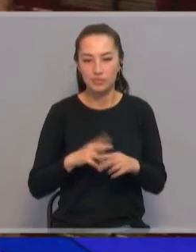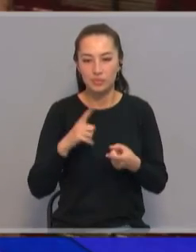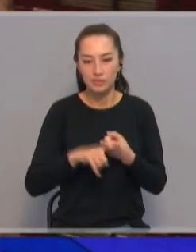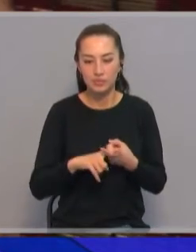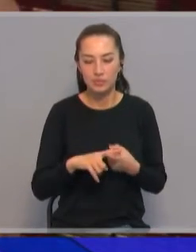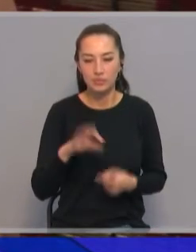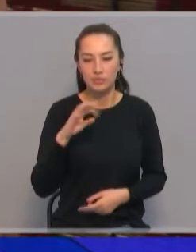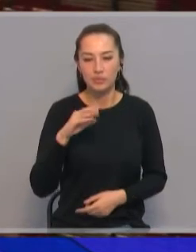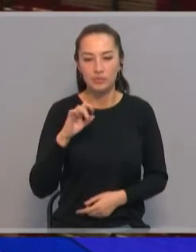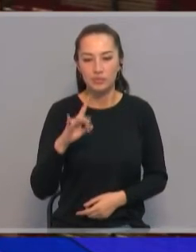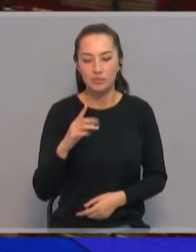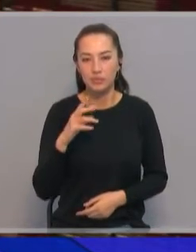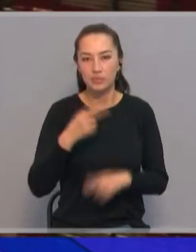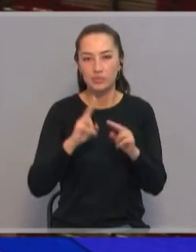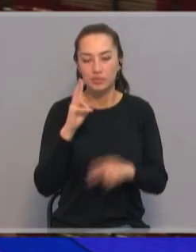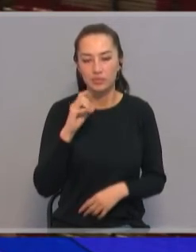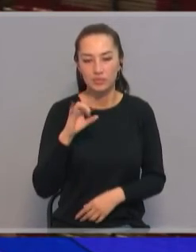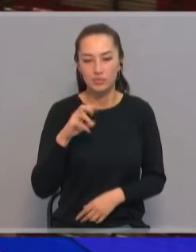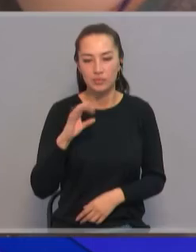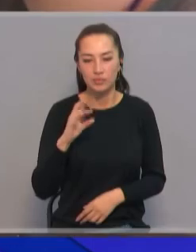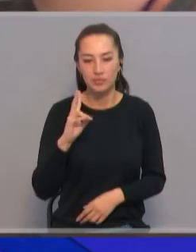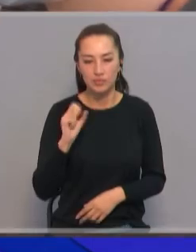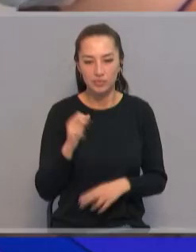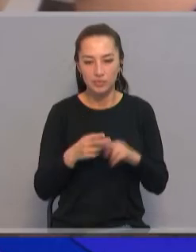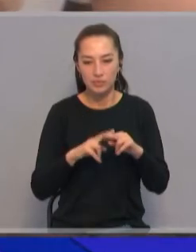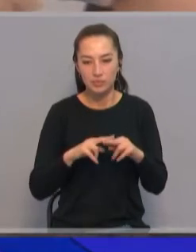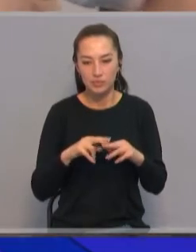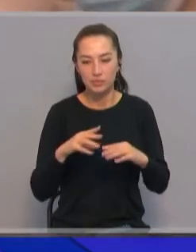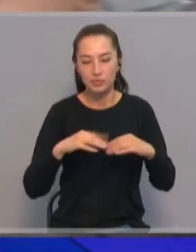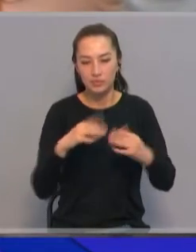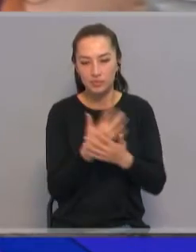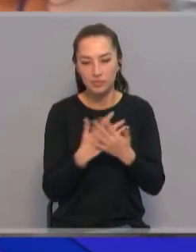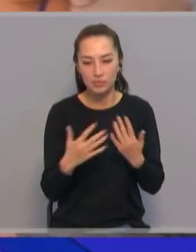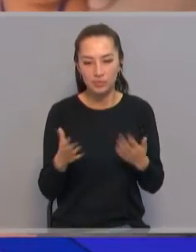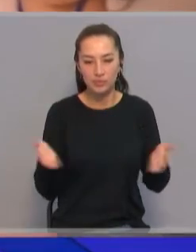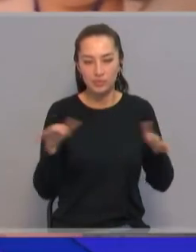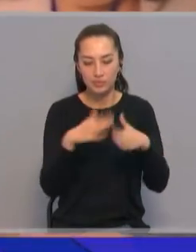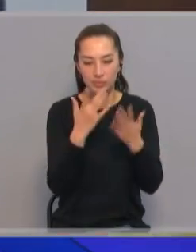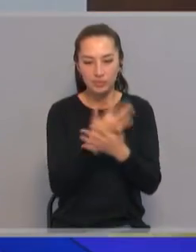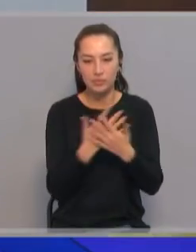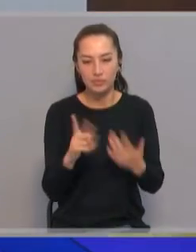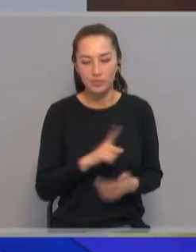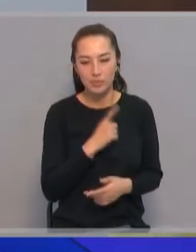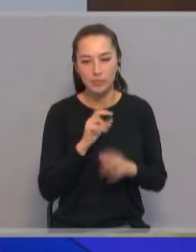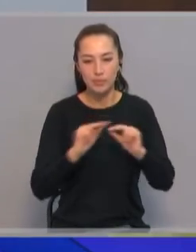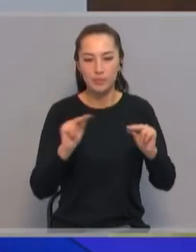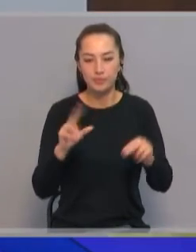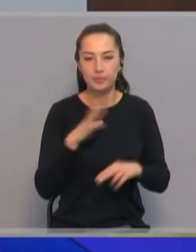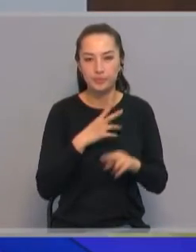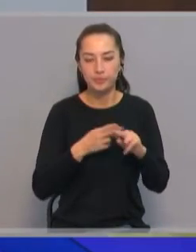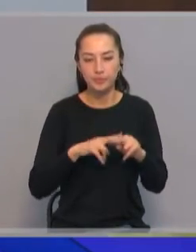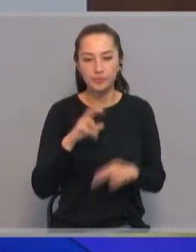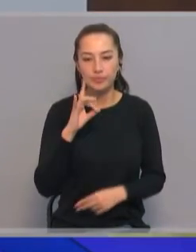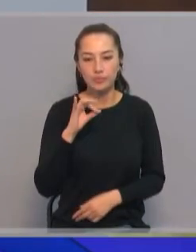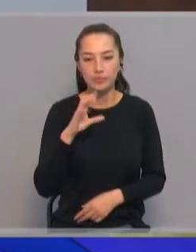Отырар қорық музейінің керамика шебері Жанұзақ Ерімбетов саз балшықтан құмыра жасау тәсілін көрсету барысында шеберлік сабақ өтті. Ал